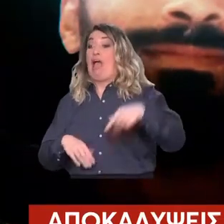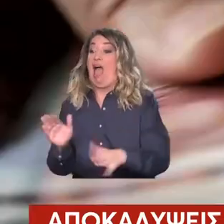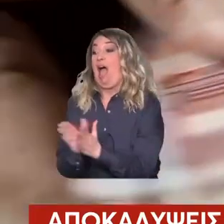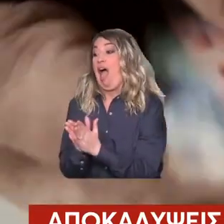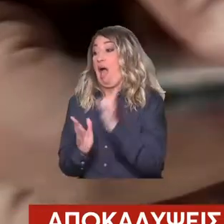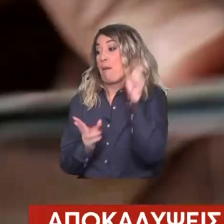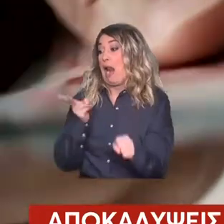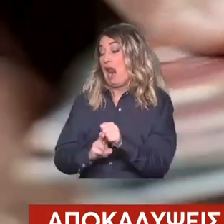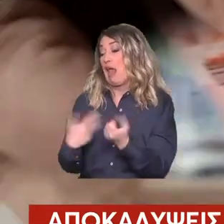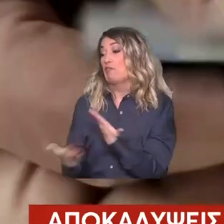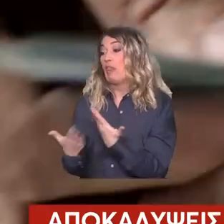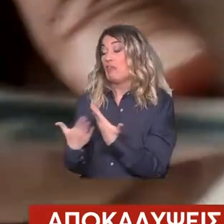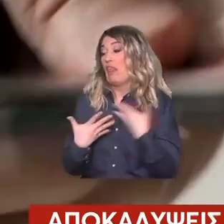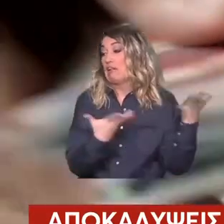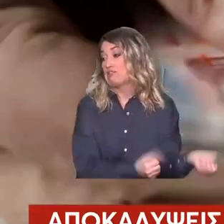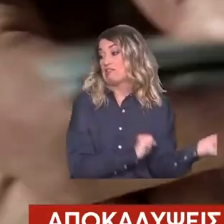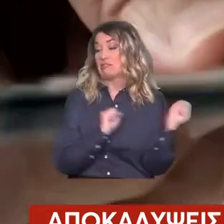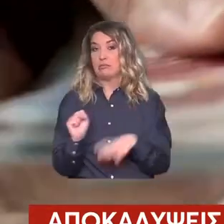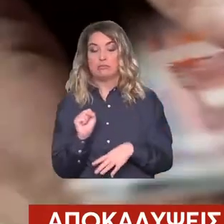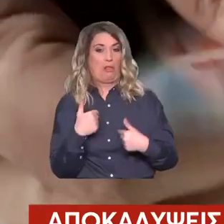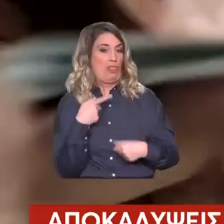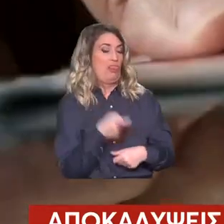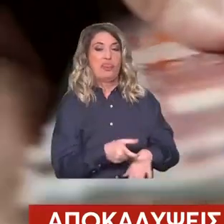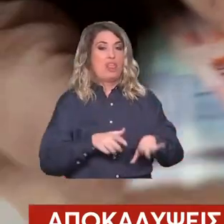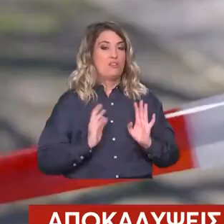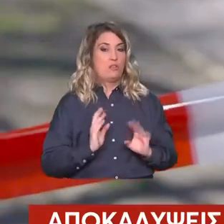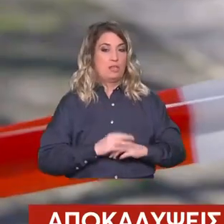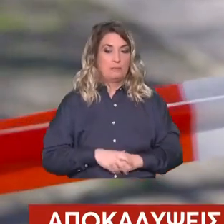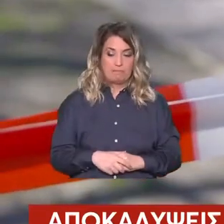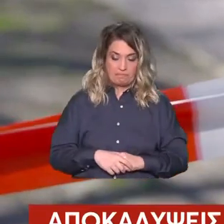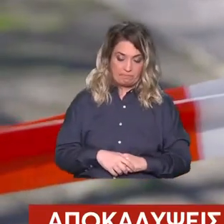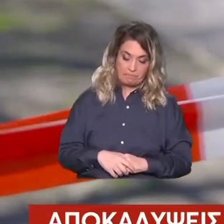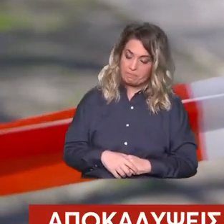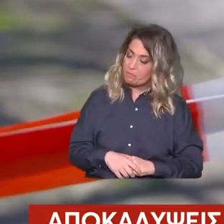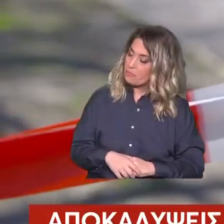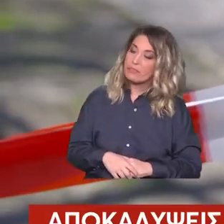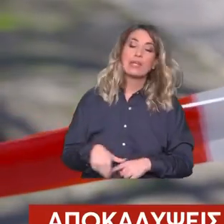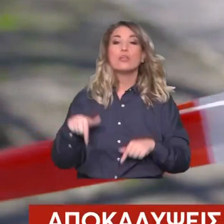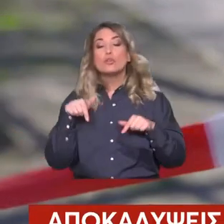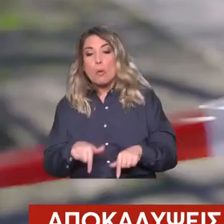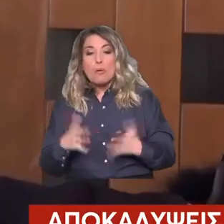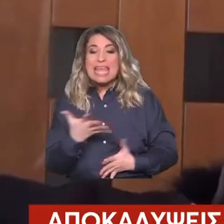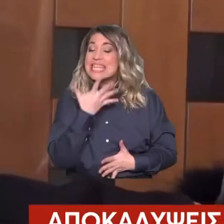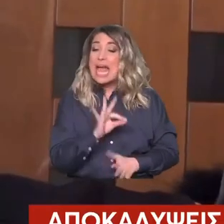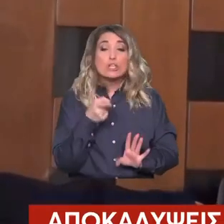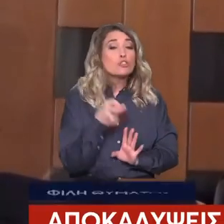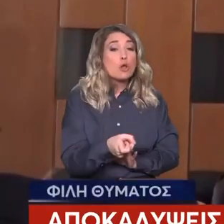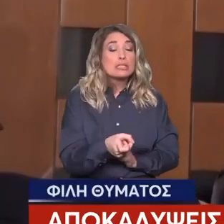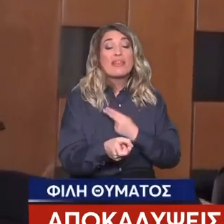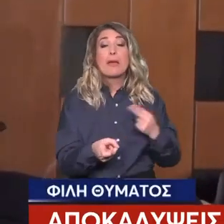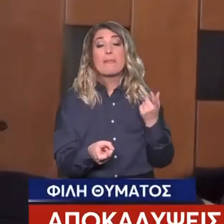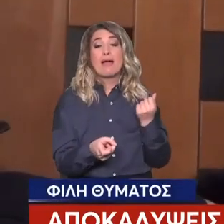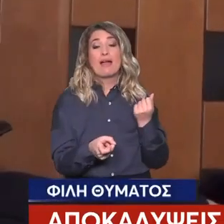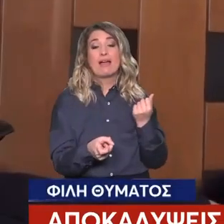νεκρή. Οι αξιωματικοί του ανθρωποκτονιών που έλυσαν το γρίφο της υπόθεσης θεωρούν πως τα κίνητρα του εγκλήματος ήταν οικονομικά. Είχαν ανάγκη το παιδί